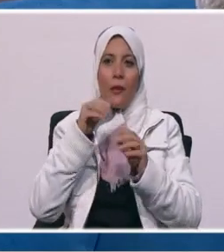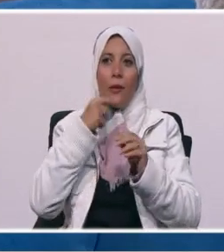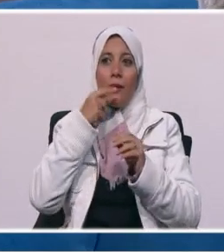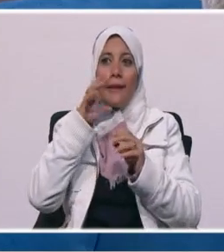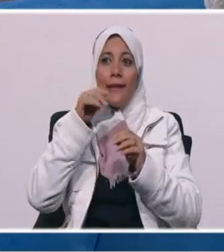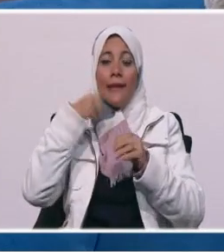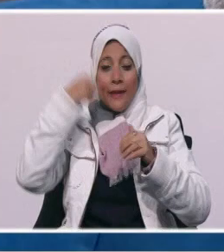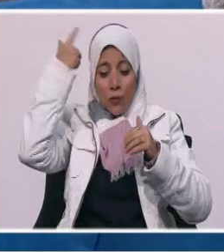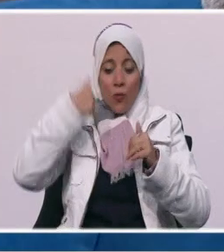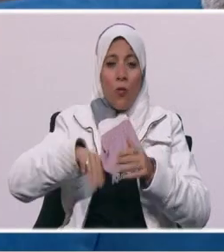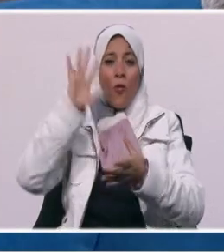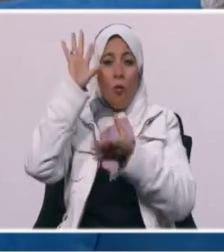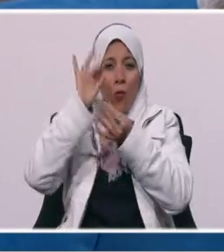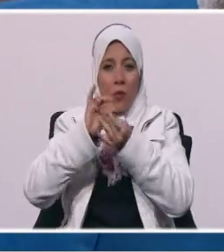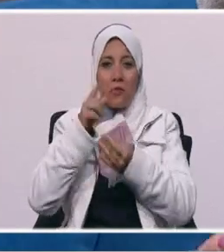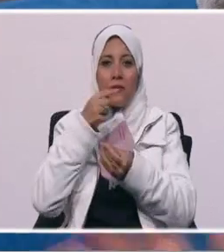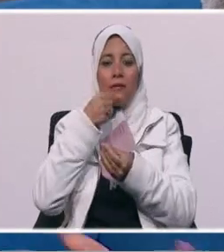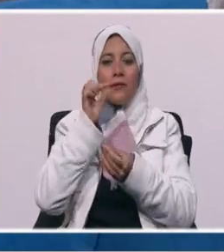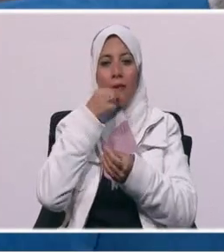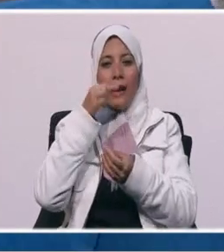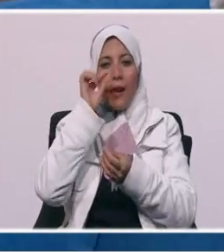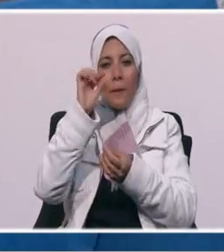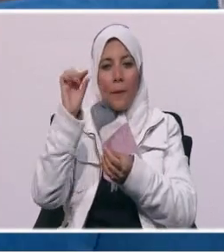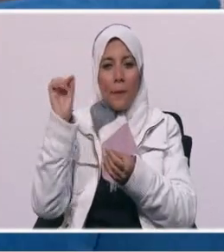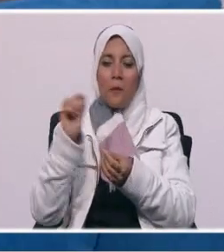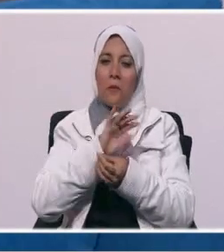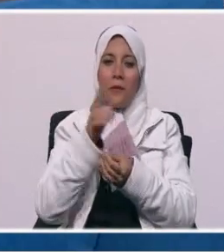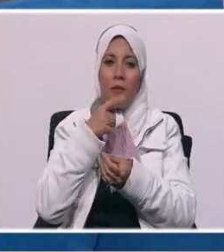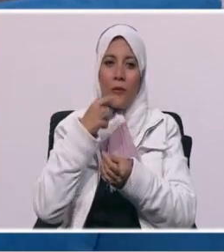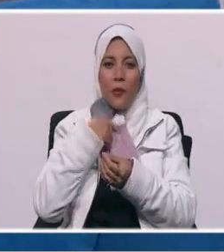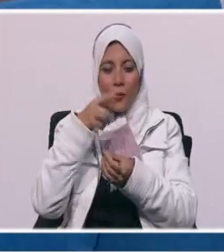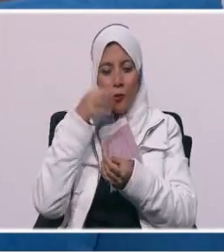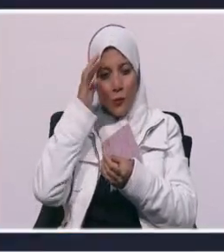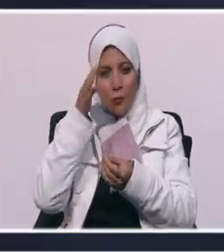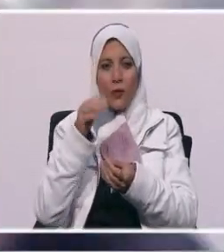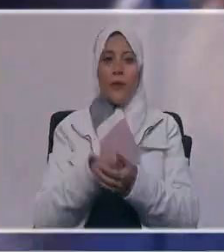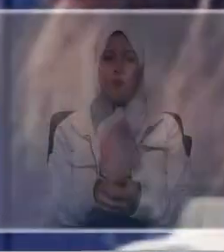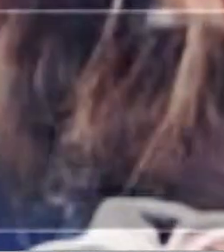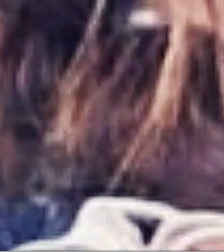بعض الكلمات. It's simple easy. يعني هقولك ايه، ميرسي.